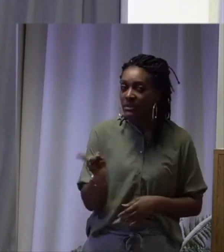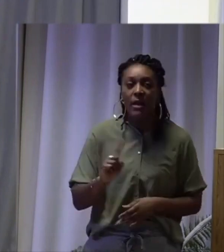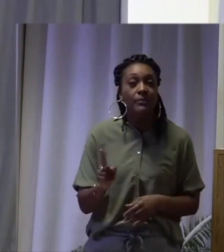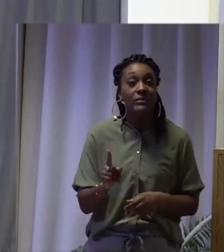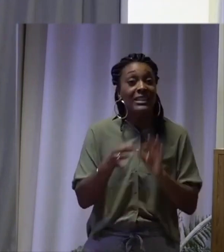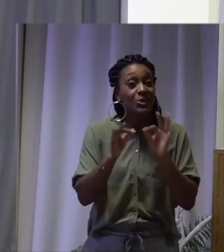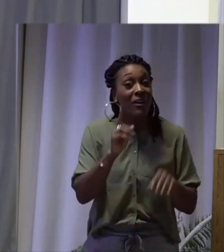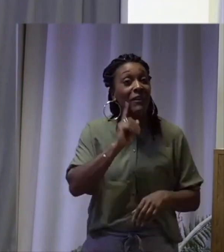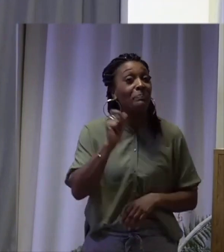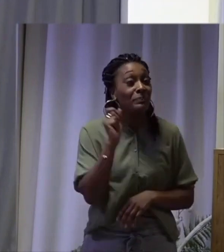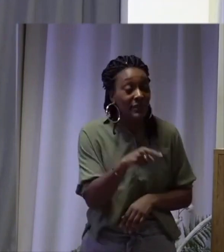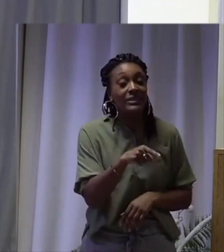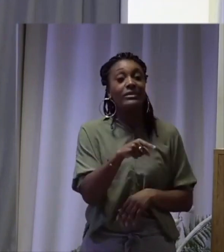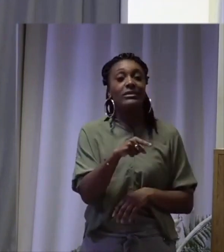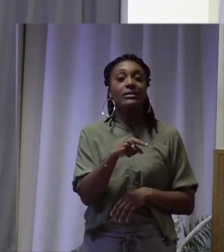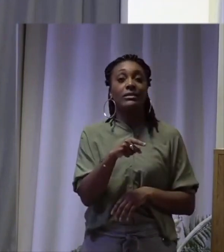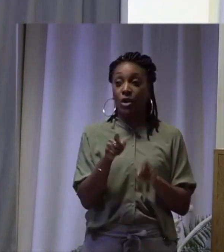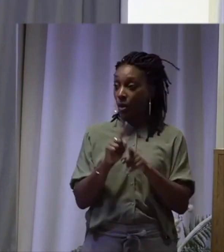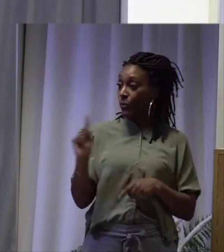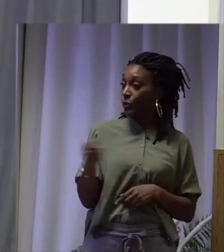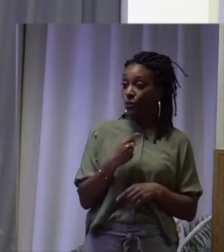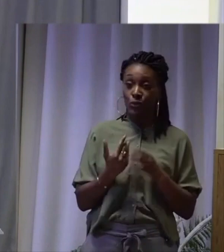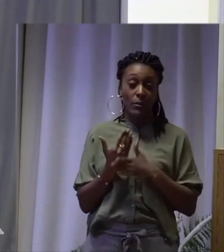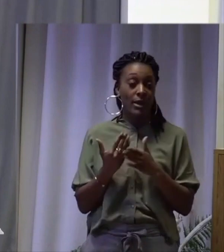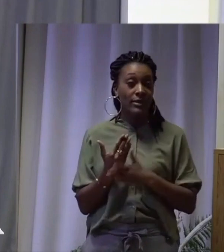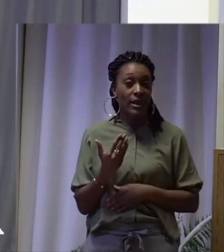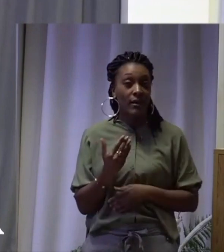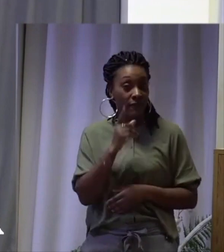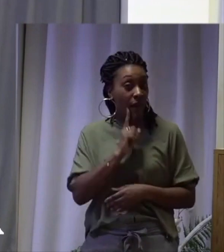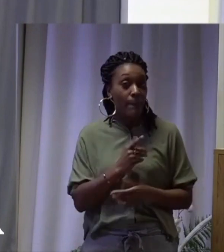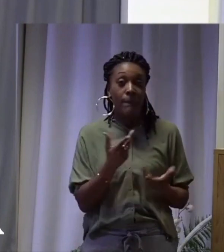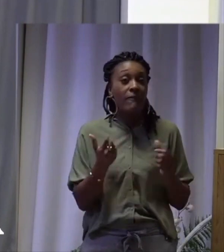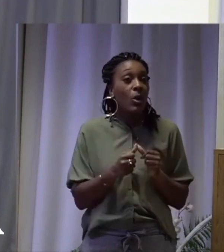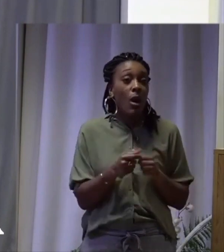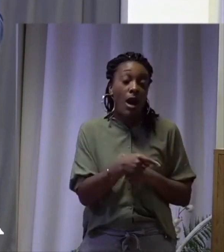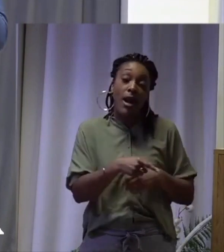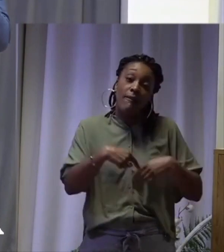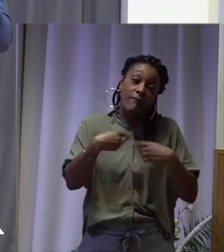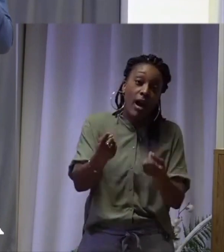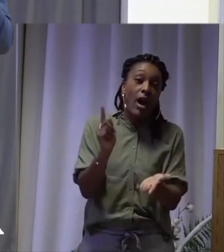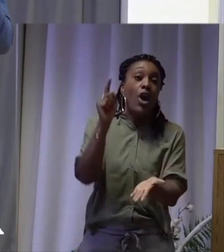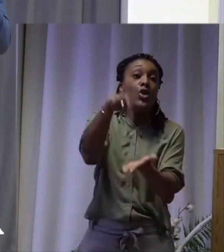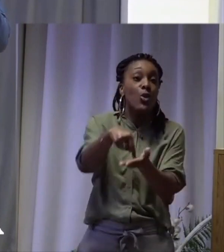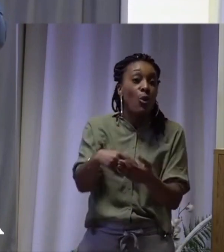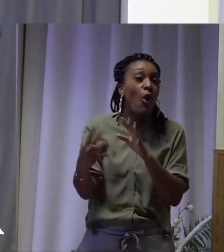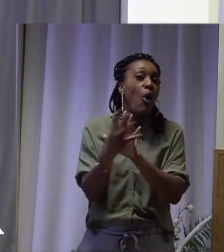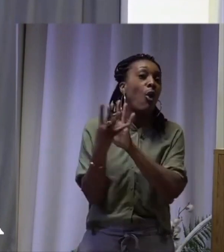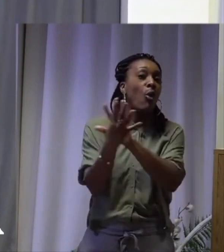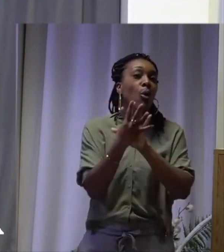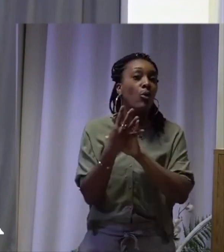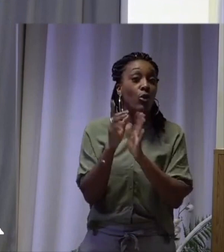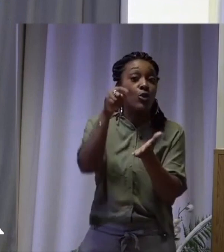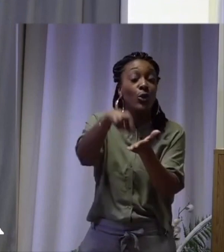C'est l'histoire d'une femme qui, comme nous ce matin, allait à son habitude dans un lieu de rencontre, un